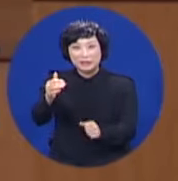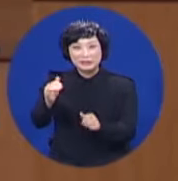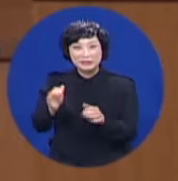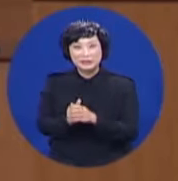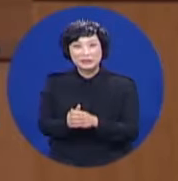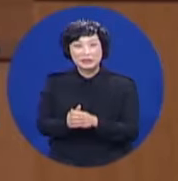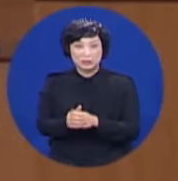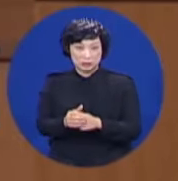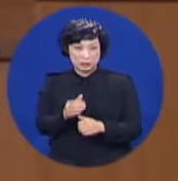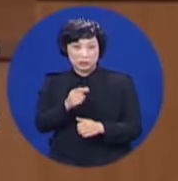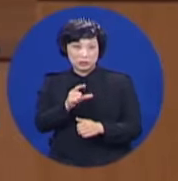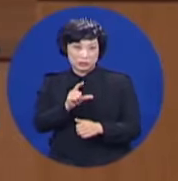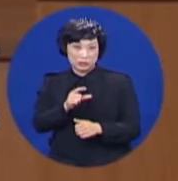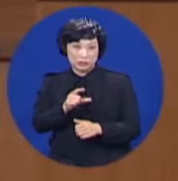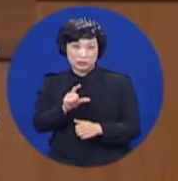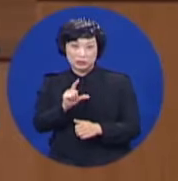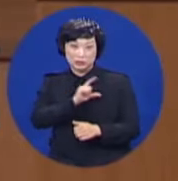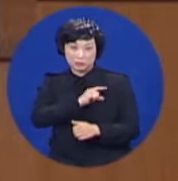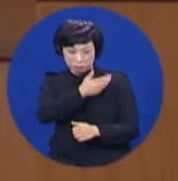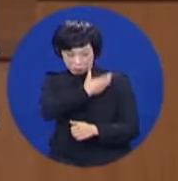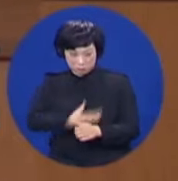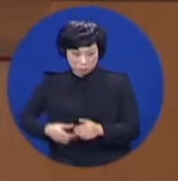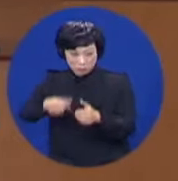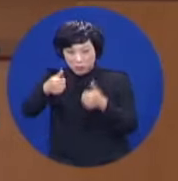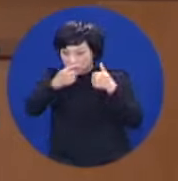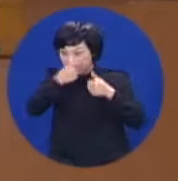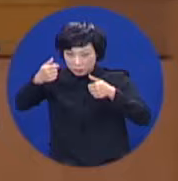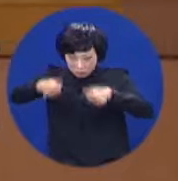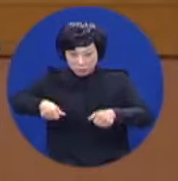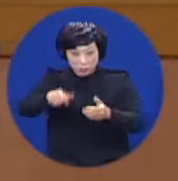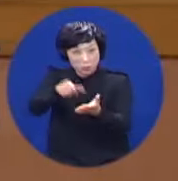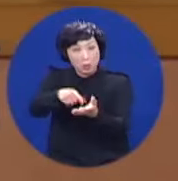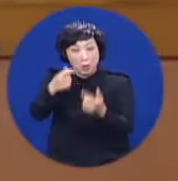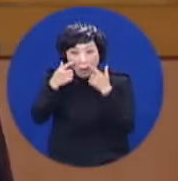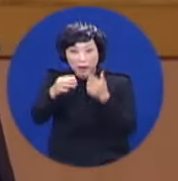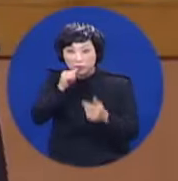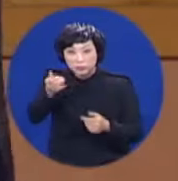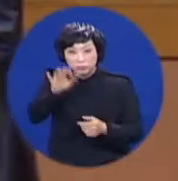붙는 건데 그가 담임이 하는 일이